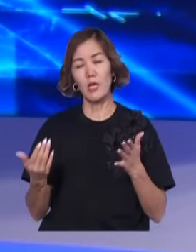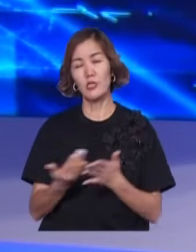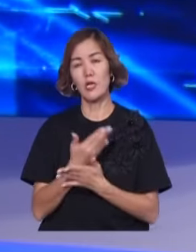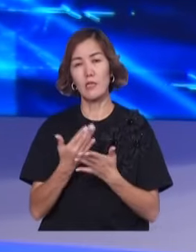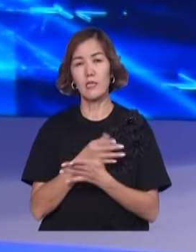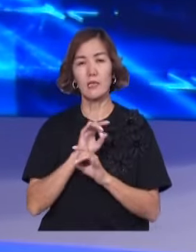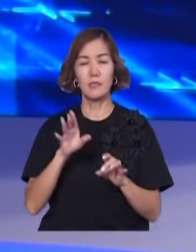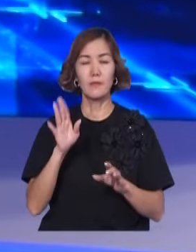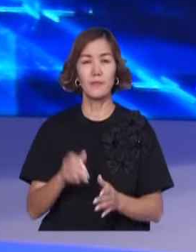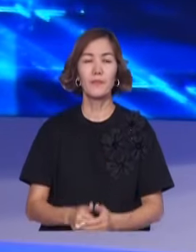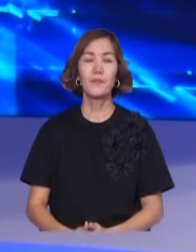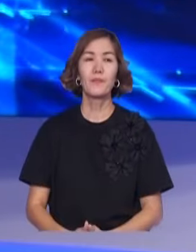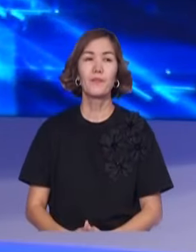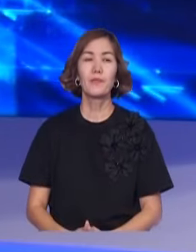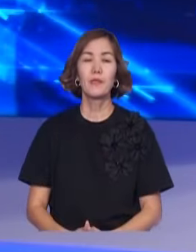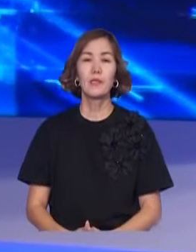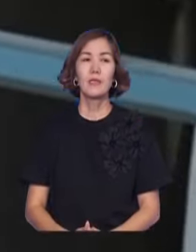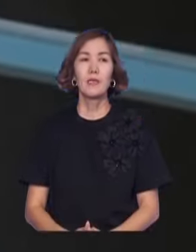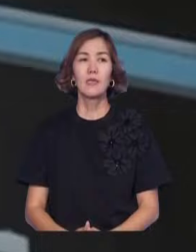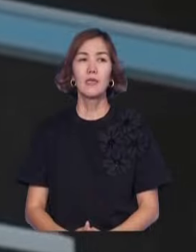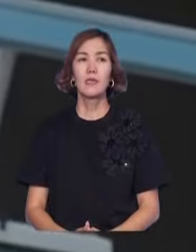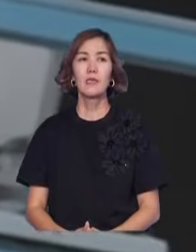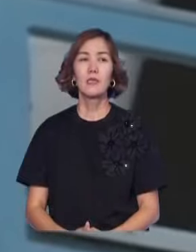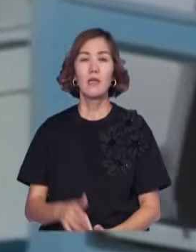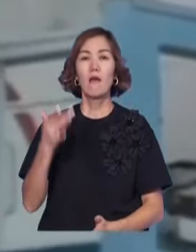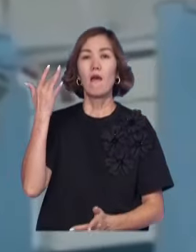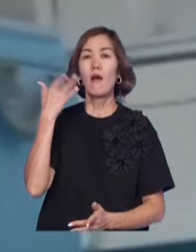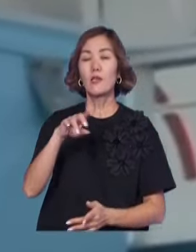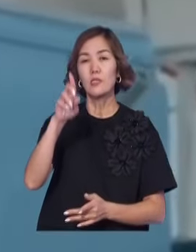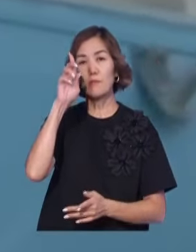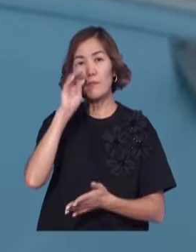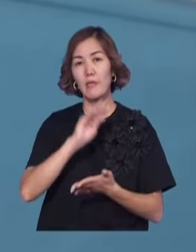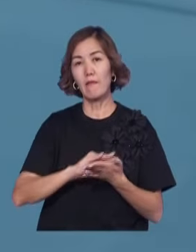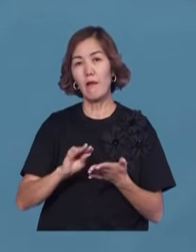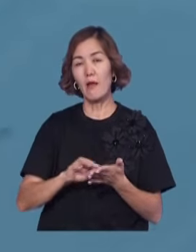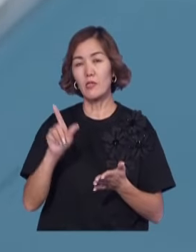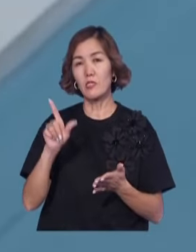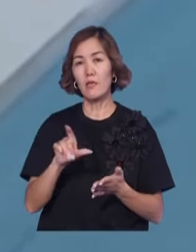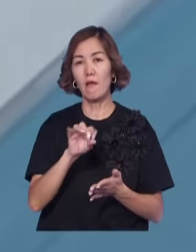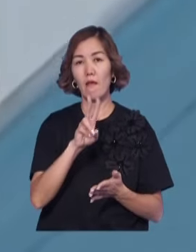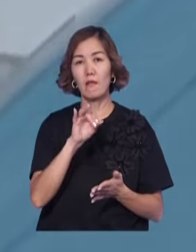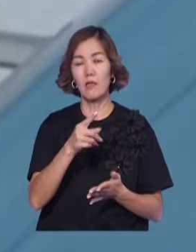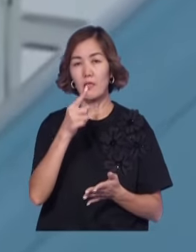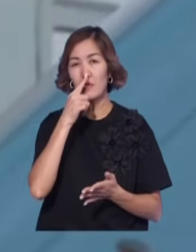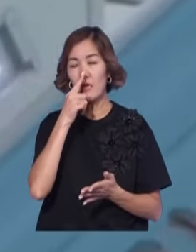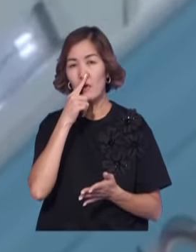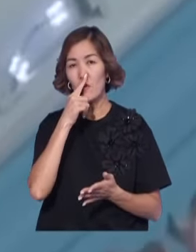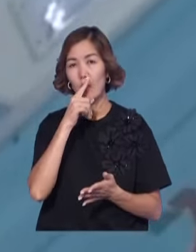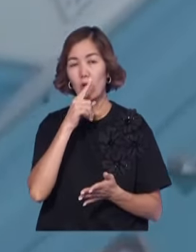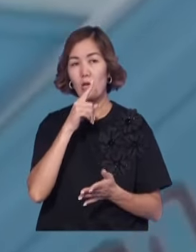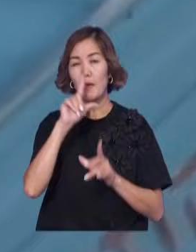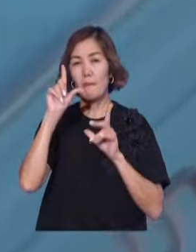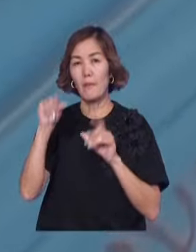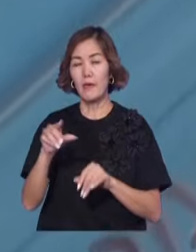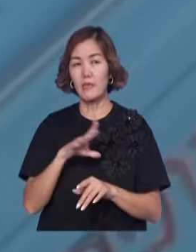жақан жаңалықтары келесі топтамада. Ақштың мемлекетті хатшысы Энтони Блинкен таяу шығысқа барды.